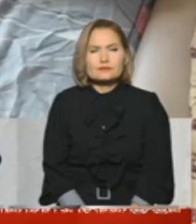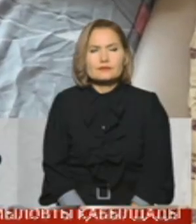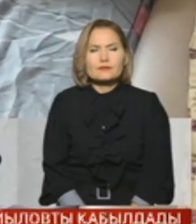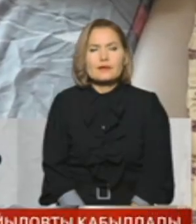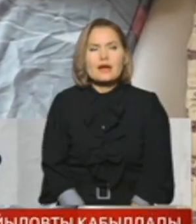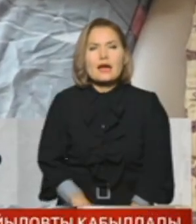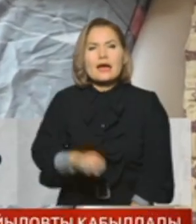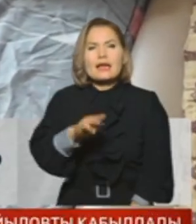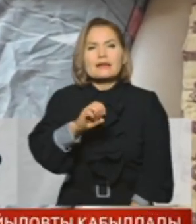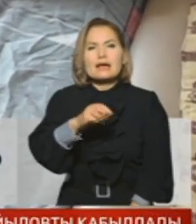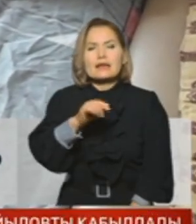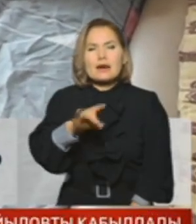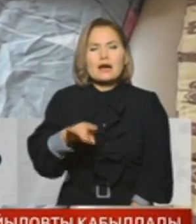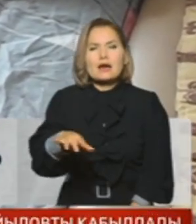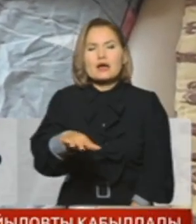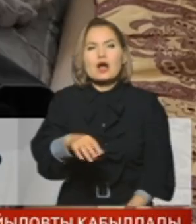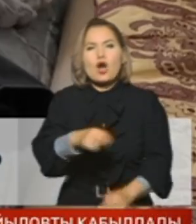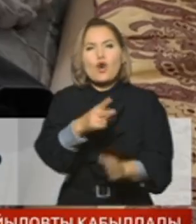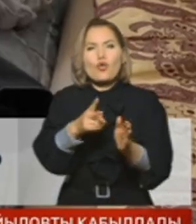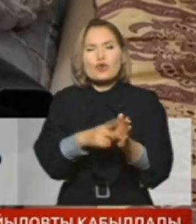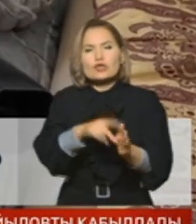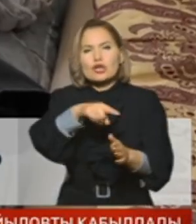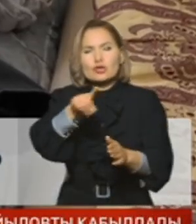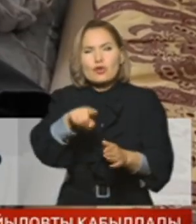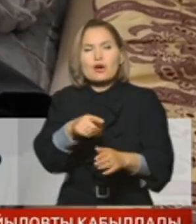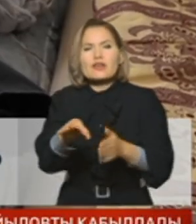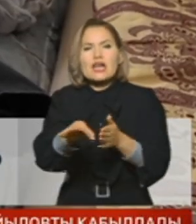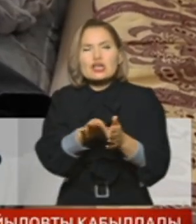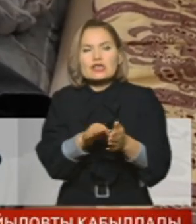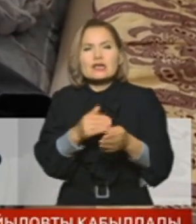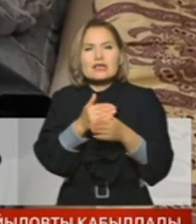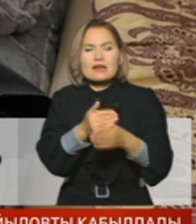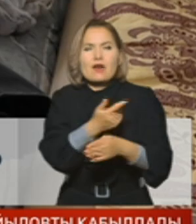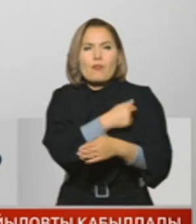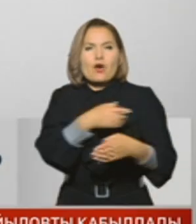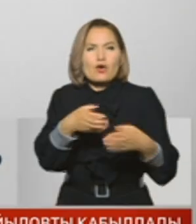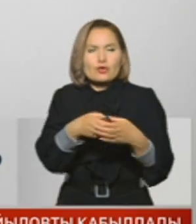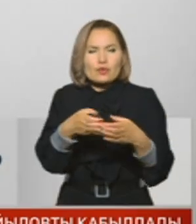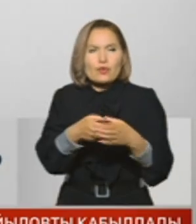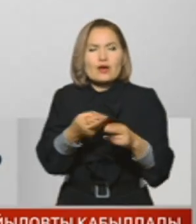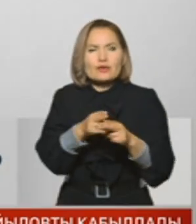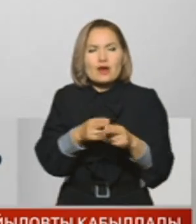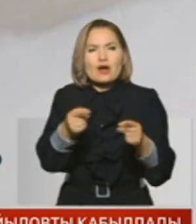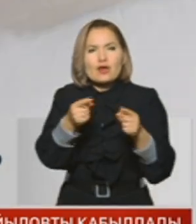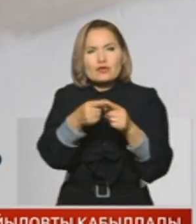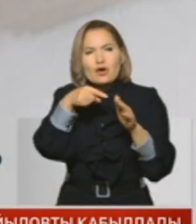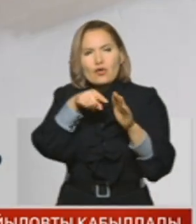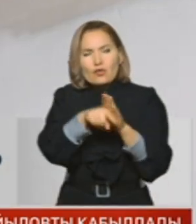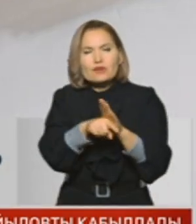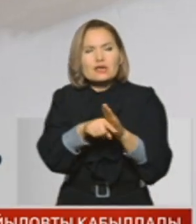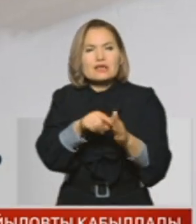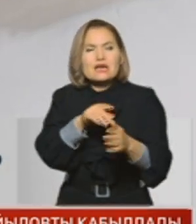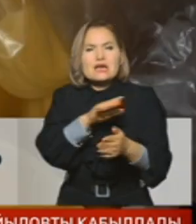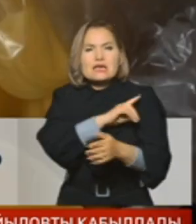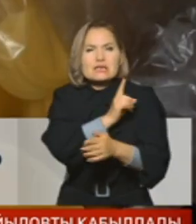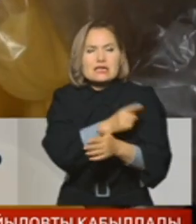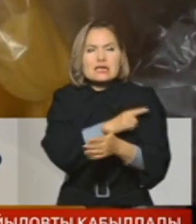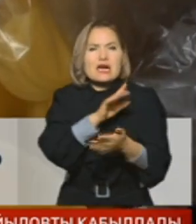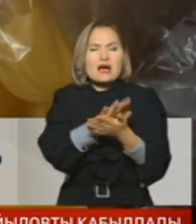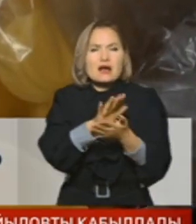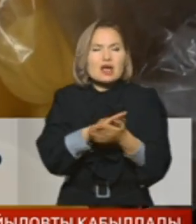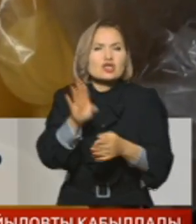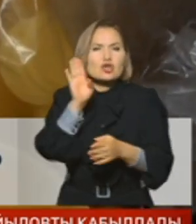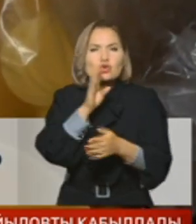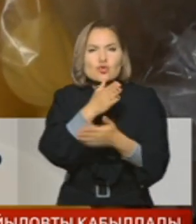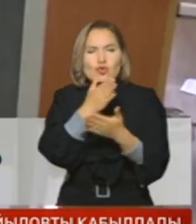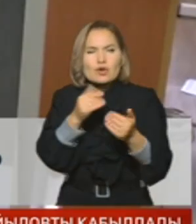Талғар ауданына қарасты 17-ші қосалқы жедел жәрдем станциясының қазіргі сиқы осы. Қабырғалары қақырап, шамдары салбырап тұр. Тіпті ғимаратта су да